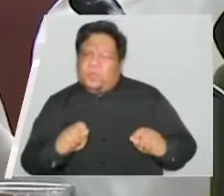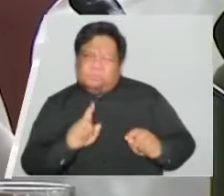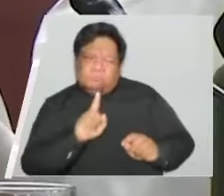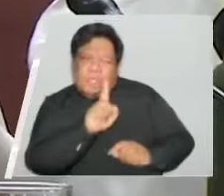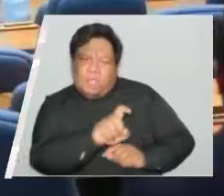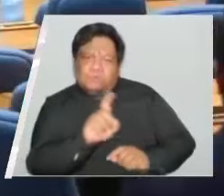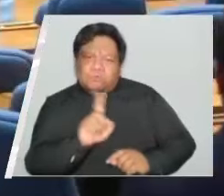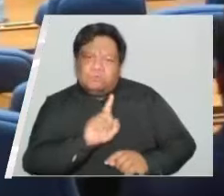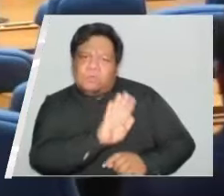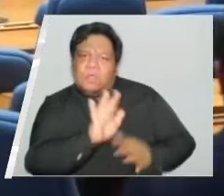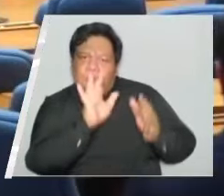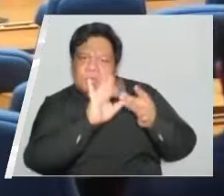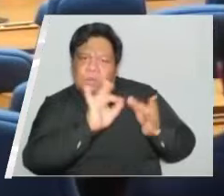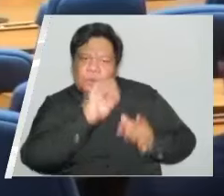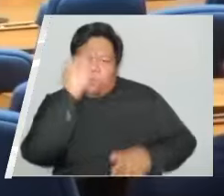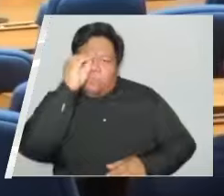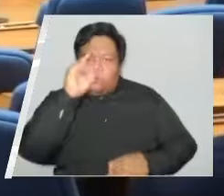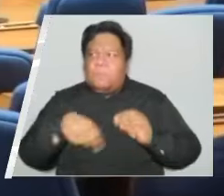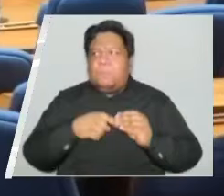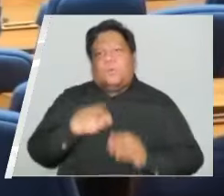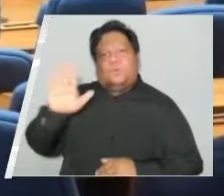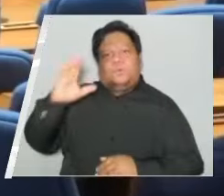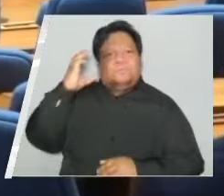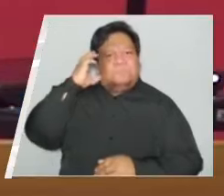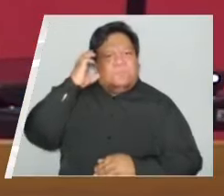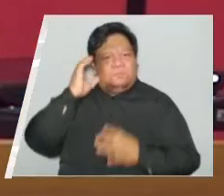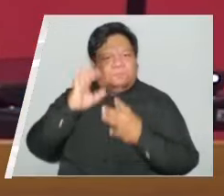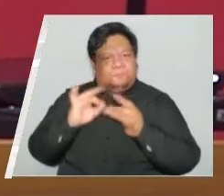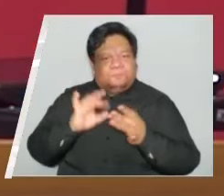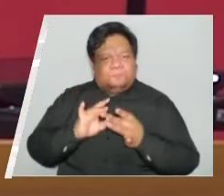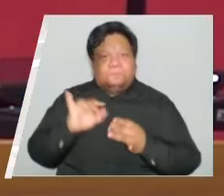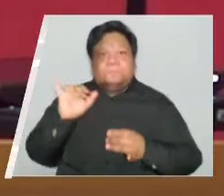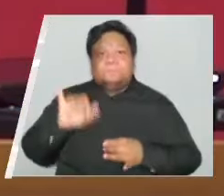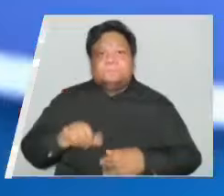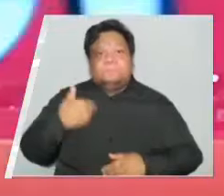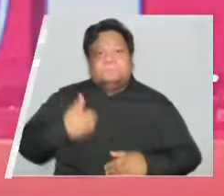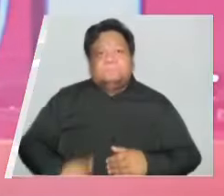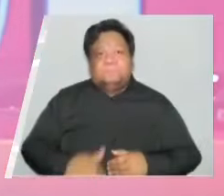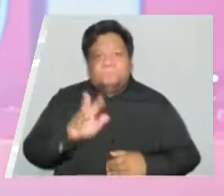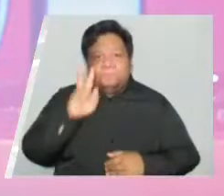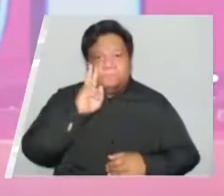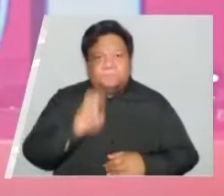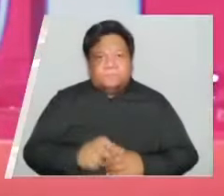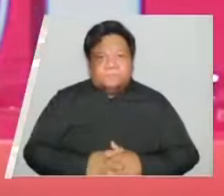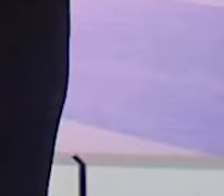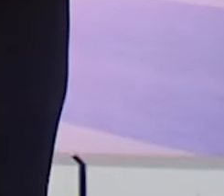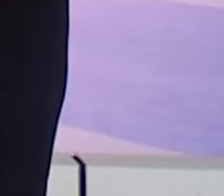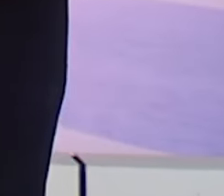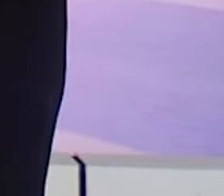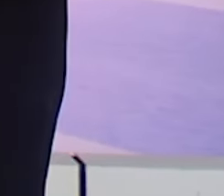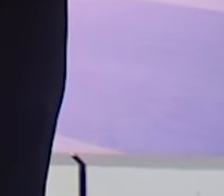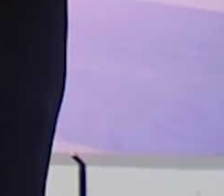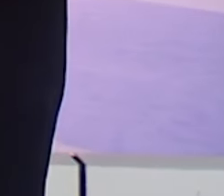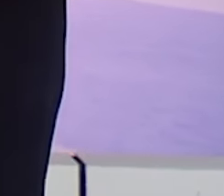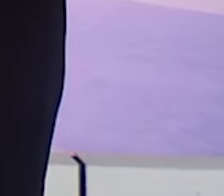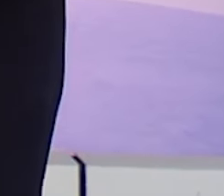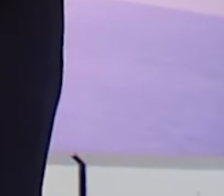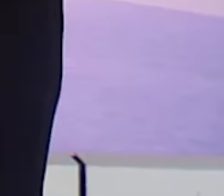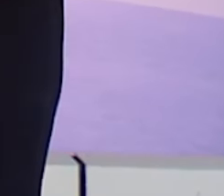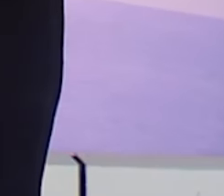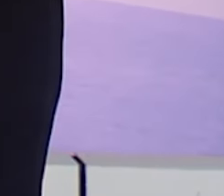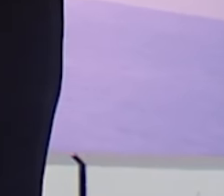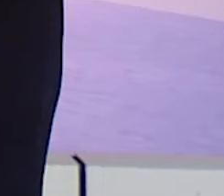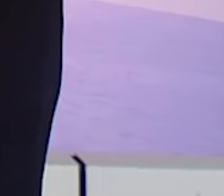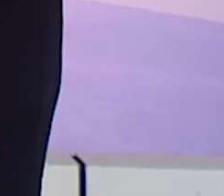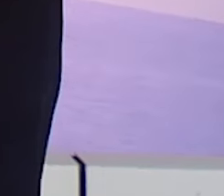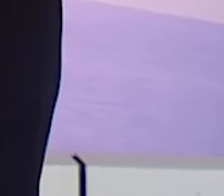ni Romualdez. Para sa GMA Integrated News, Maki Pulido ang inyong saksi. Mga kapuso,